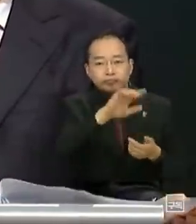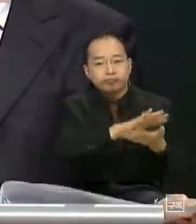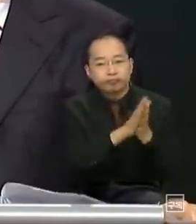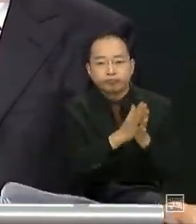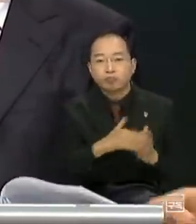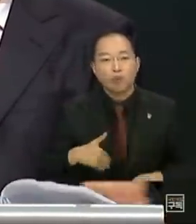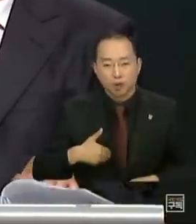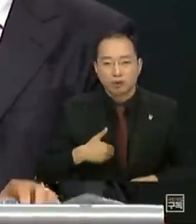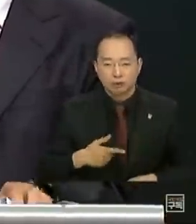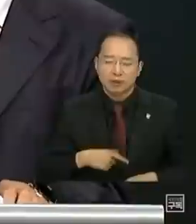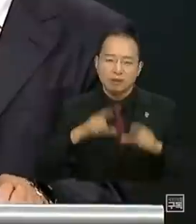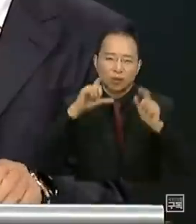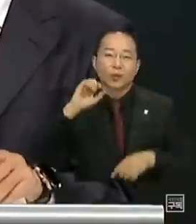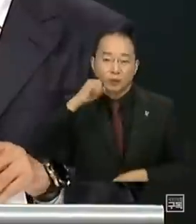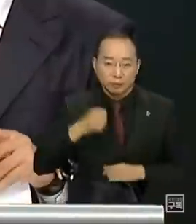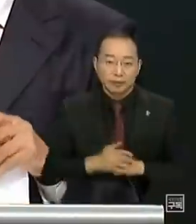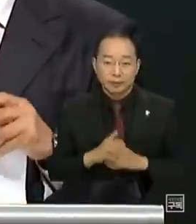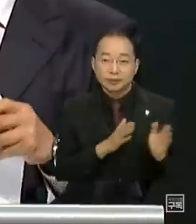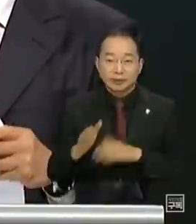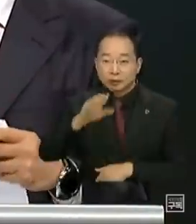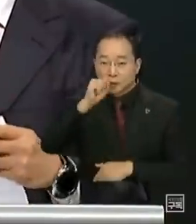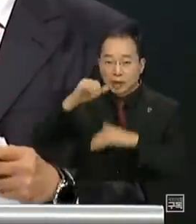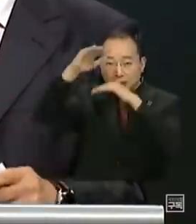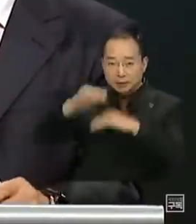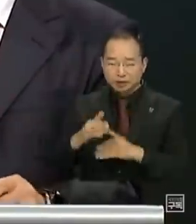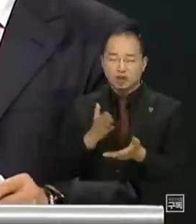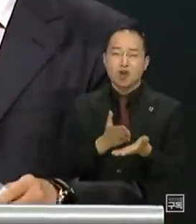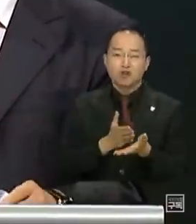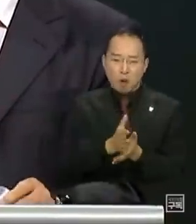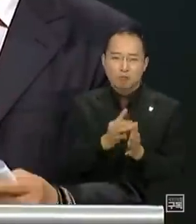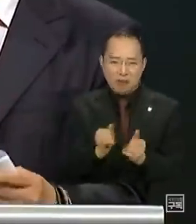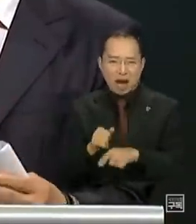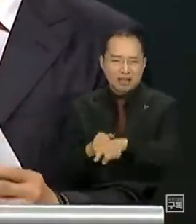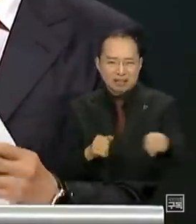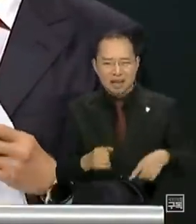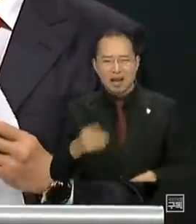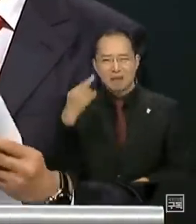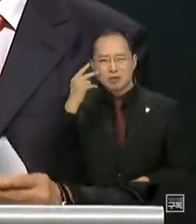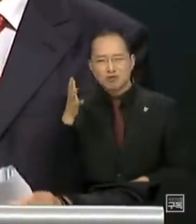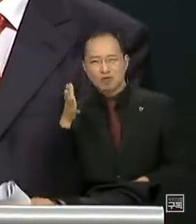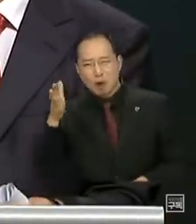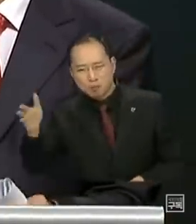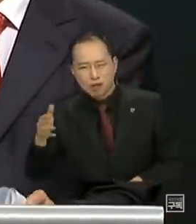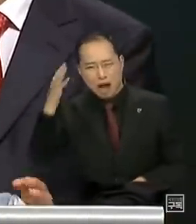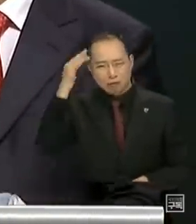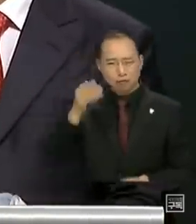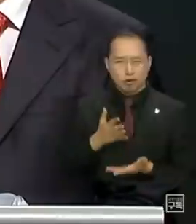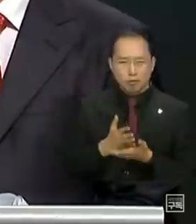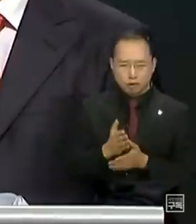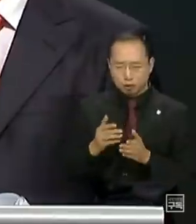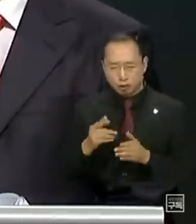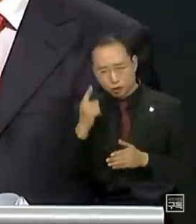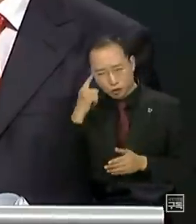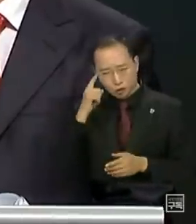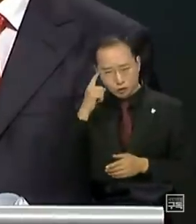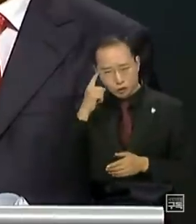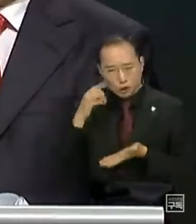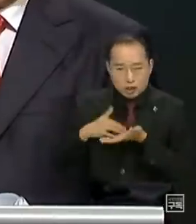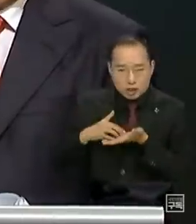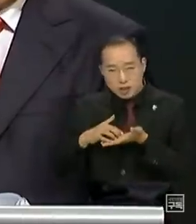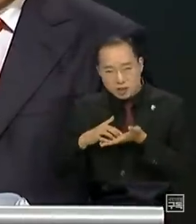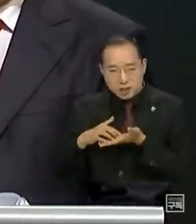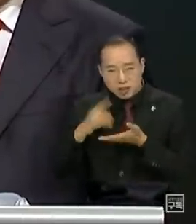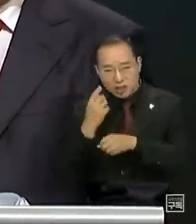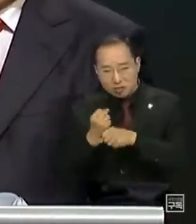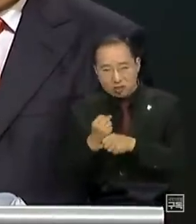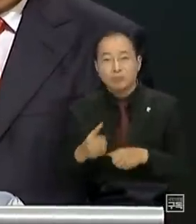한마디만 부탁드리면 다 좋은데 전문가들 충분히 한미 양쪽의 전문가들 예. 검토를 해야 되고요. 예. 어떤 여론조사